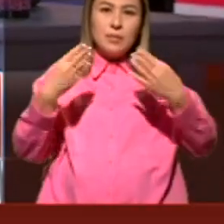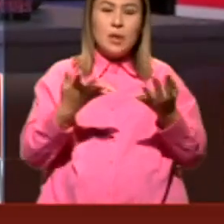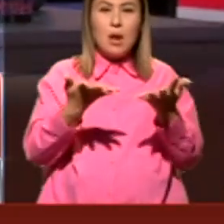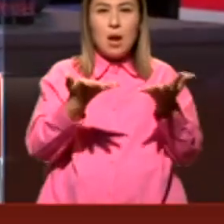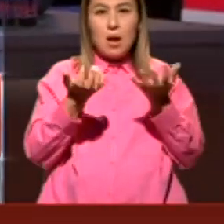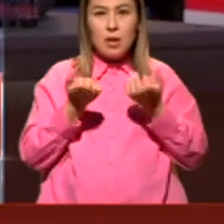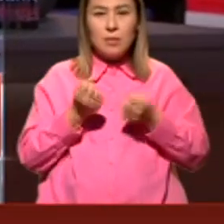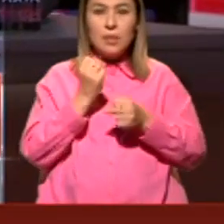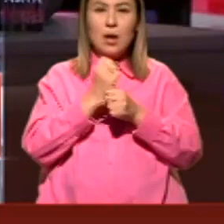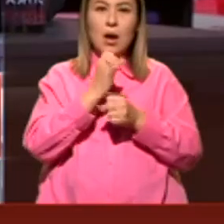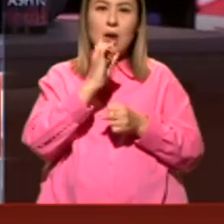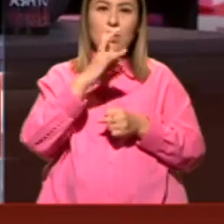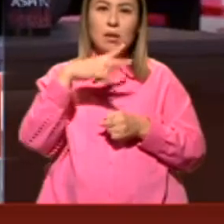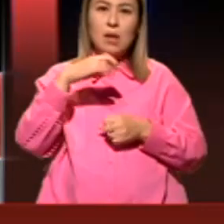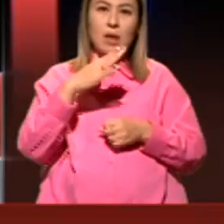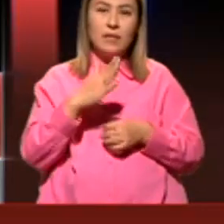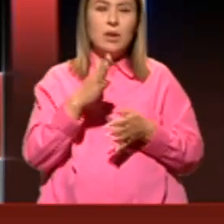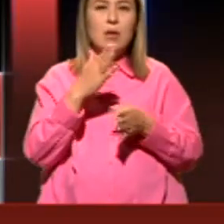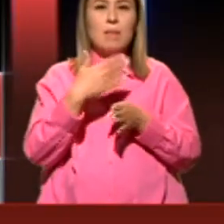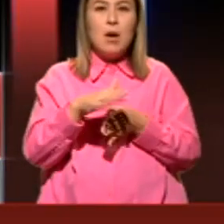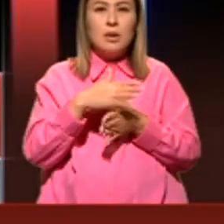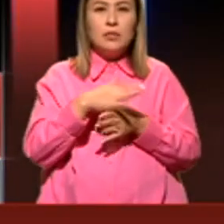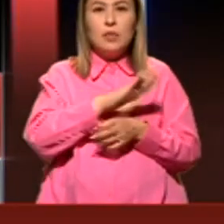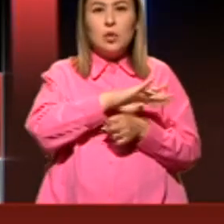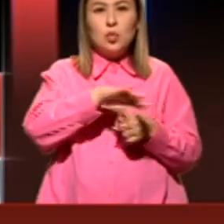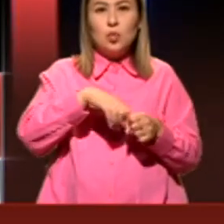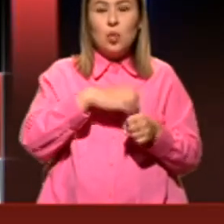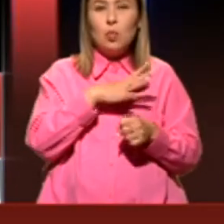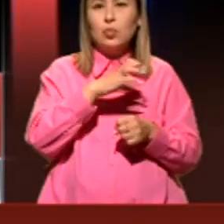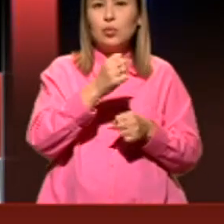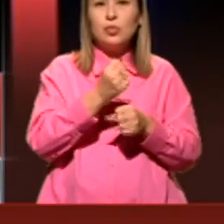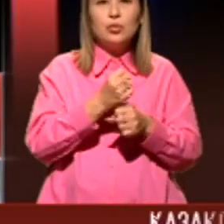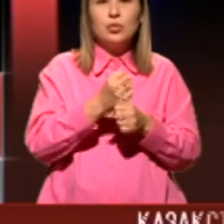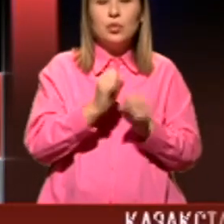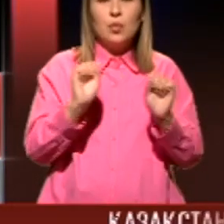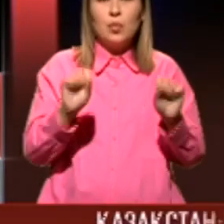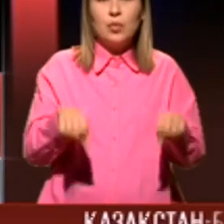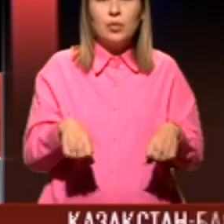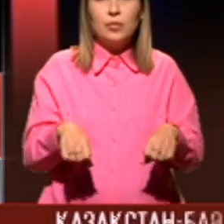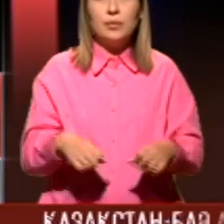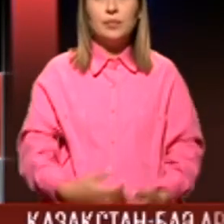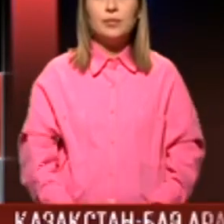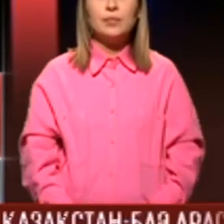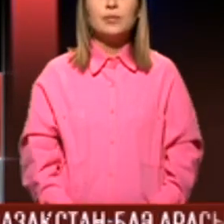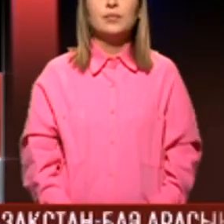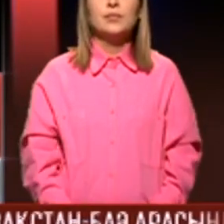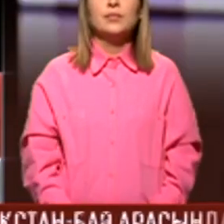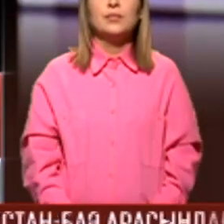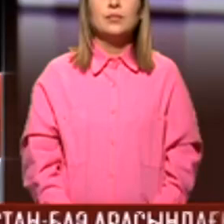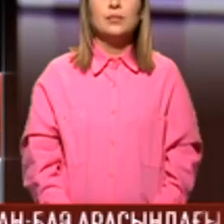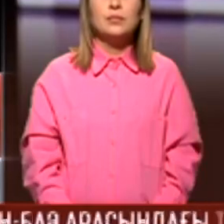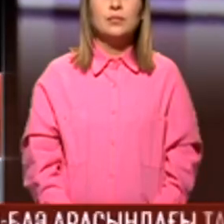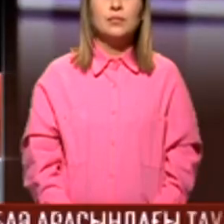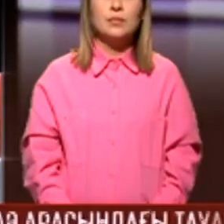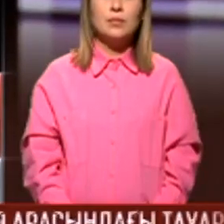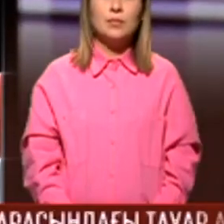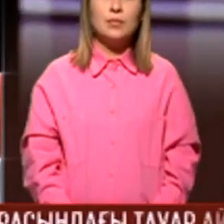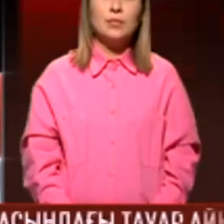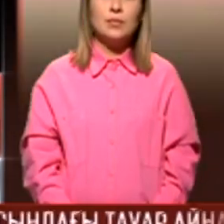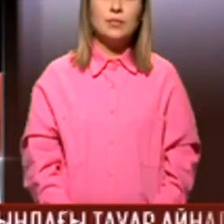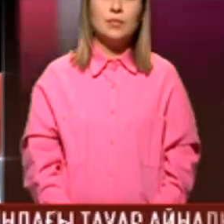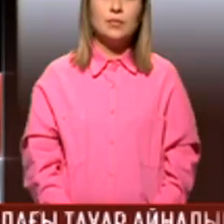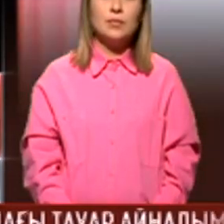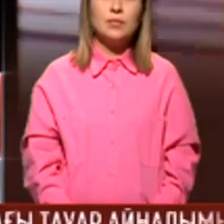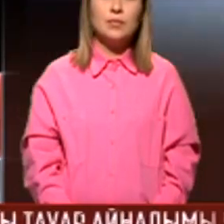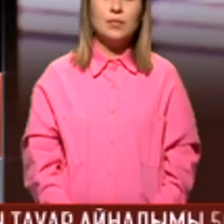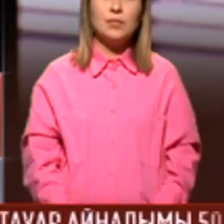алып, анклавтарды ақырын-ақырын жою бағытында жұмыстар жасалар ма еді, кім білсін. Осыған дейін жасалмады да, енді Тәжікстан мен Қырғызстанның мәселесі